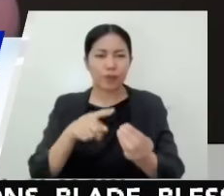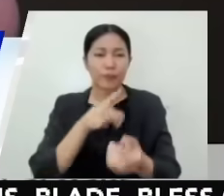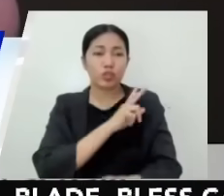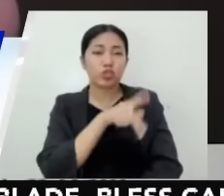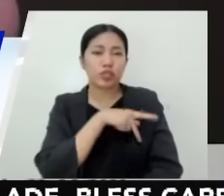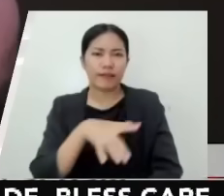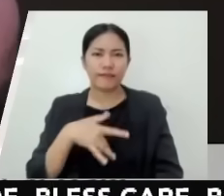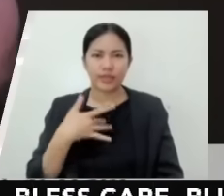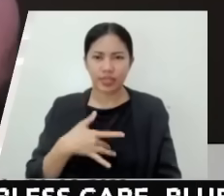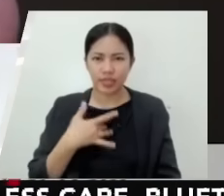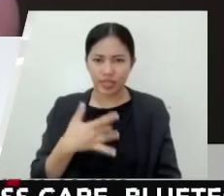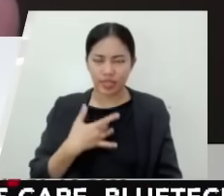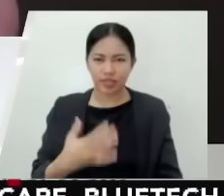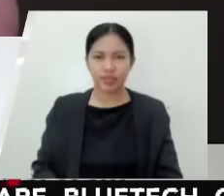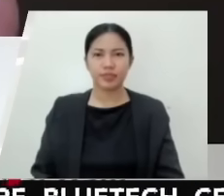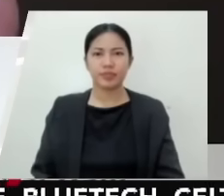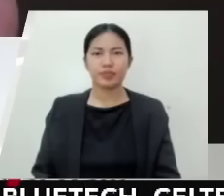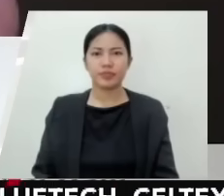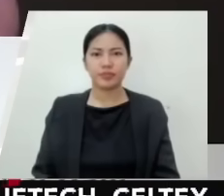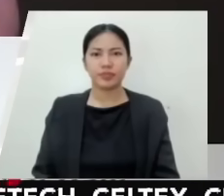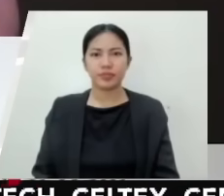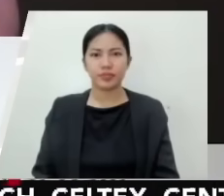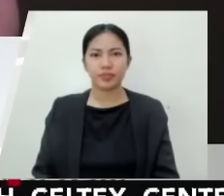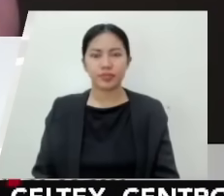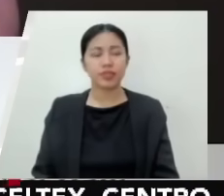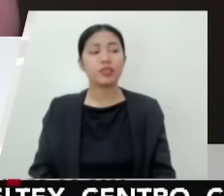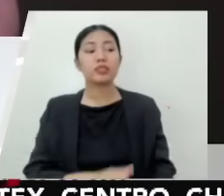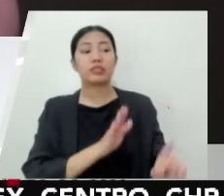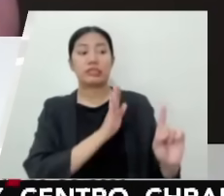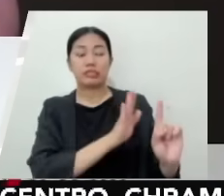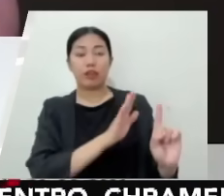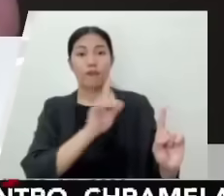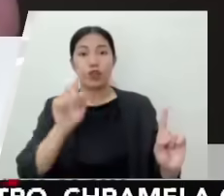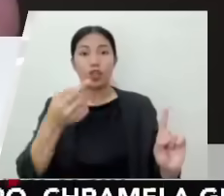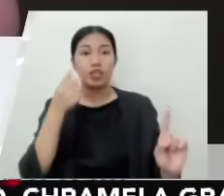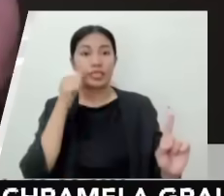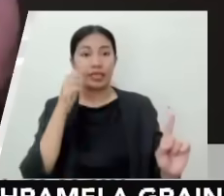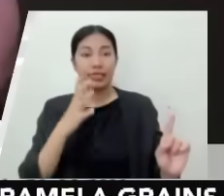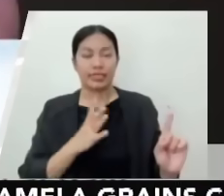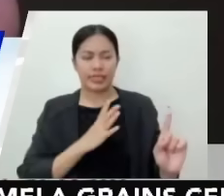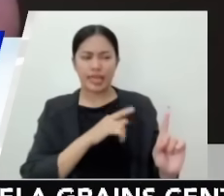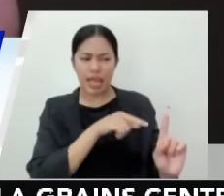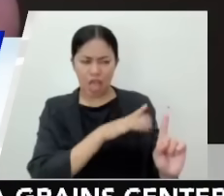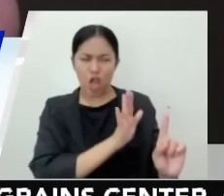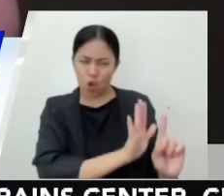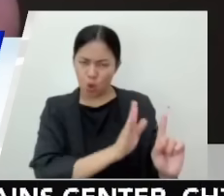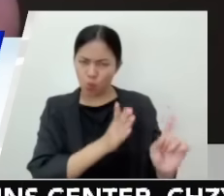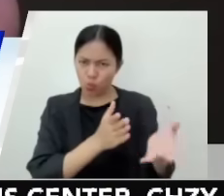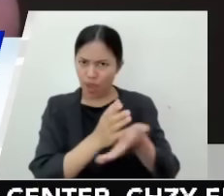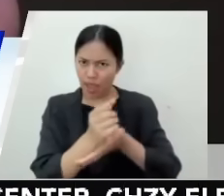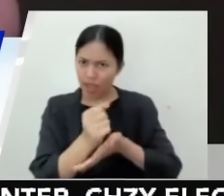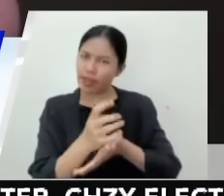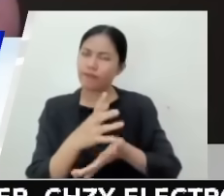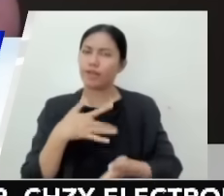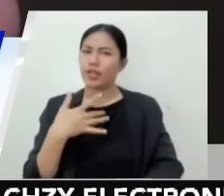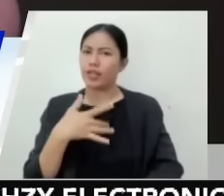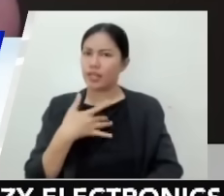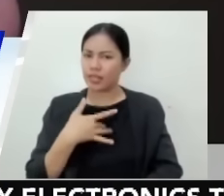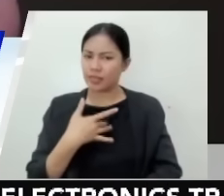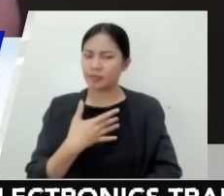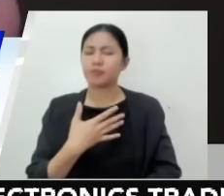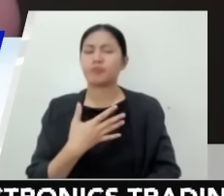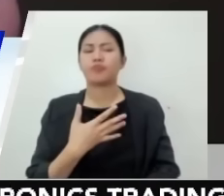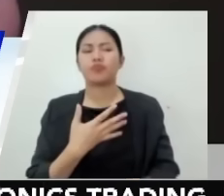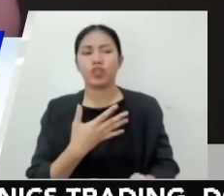Karapatan ni unang ginang Liza Marcos na makaramdam ng sama ng loob at galit. Subalit, ang